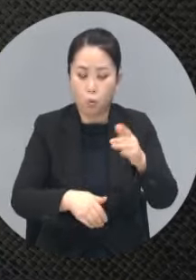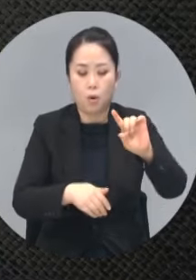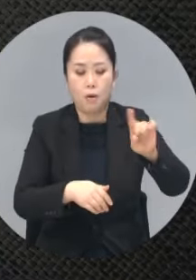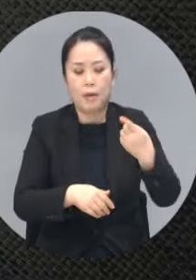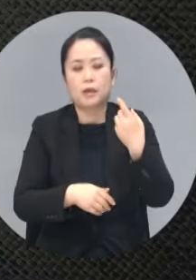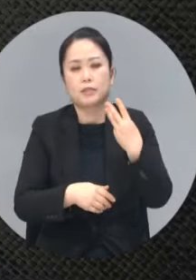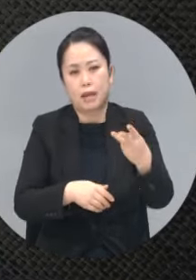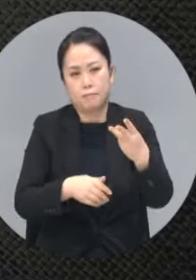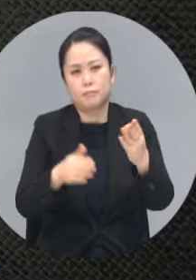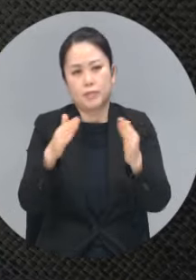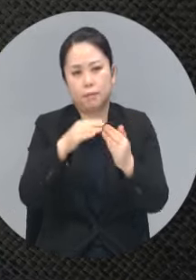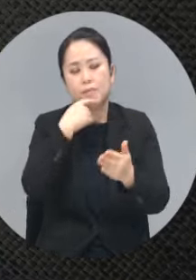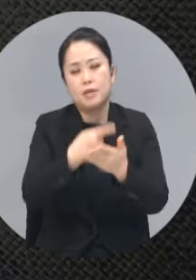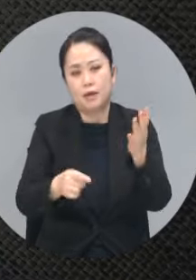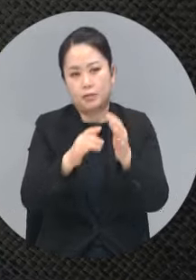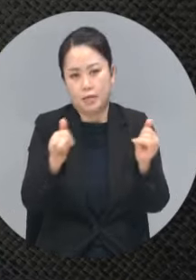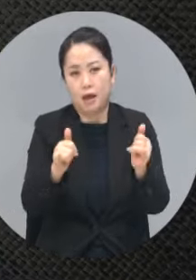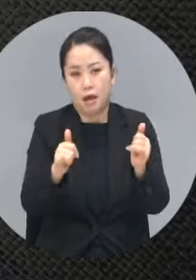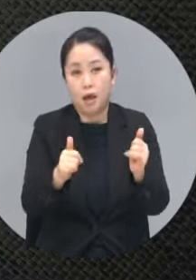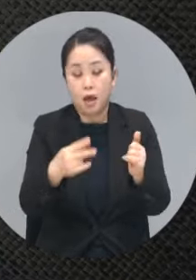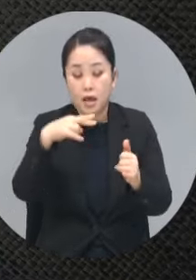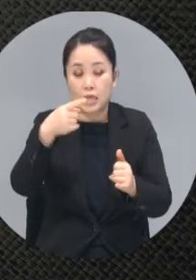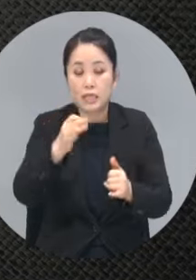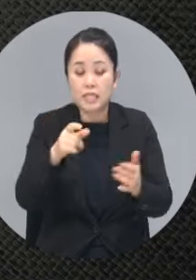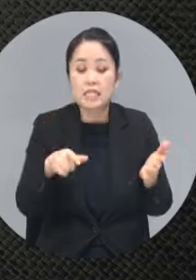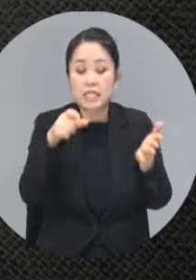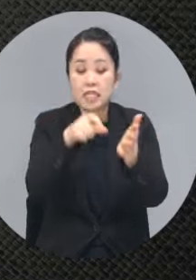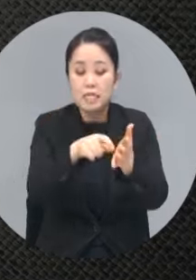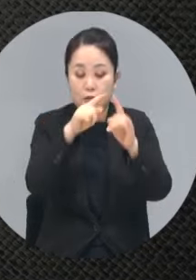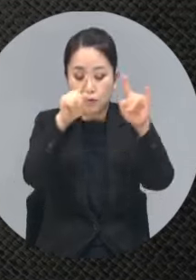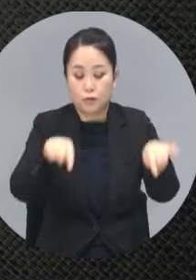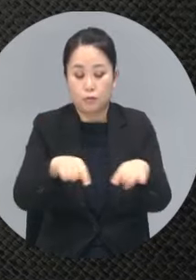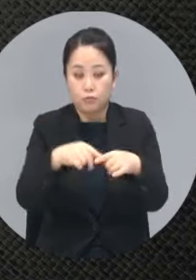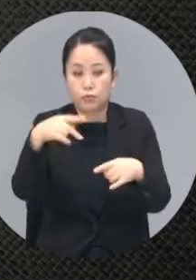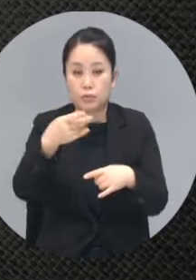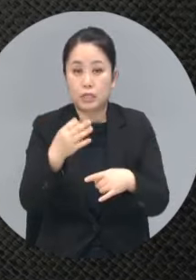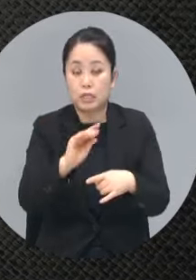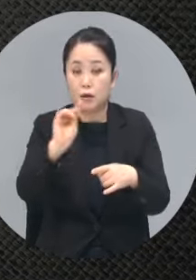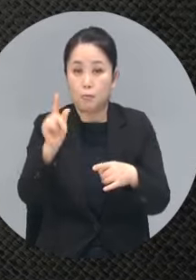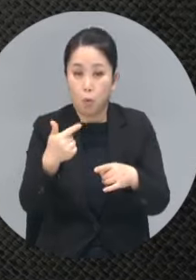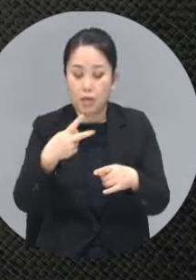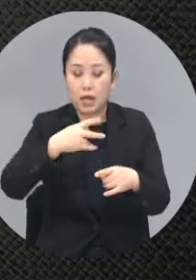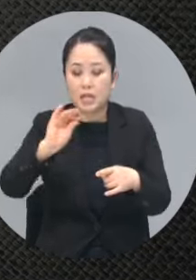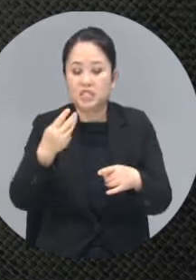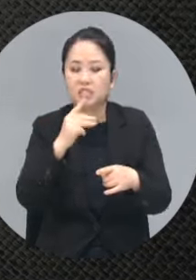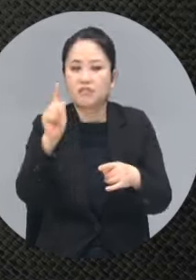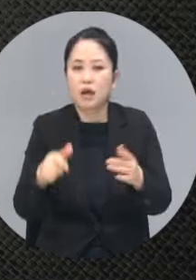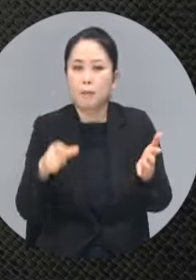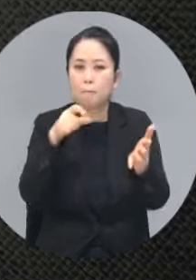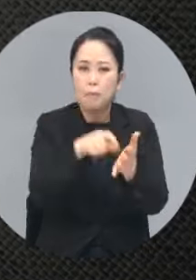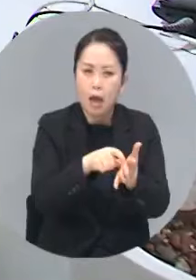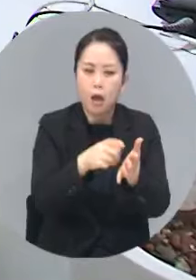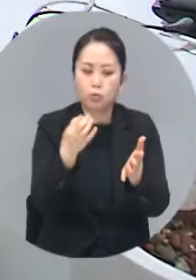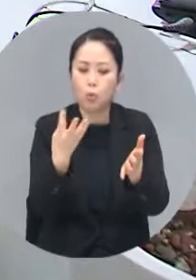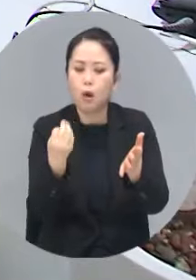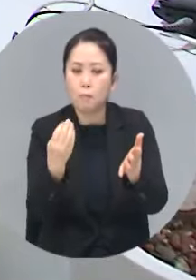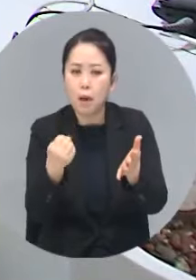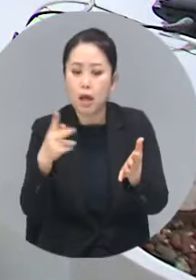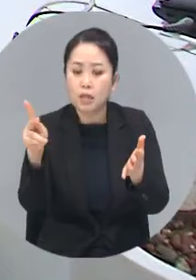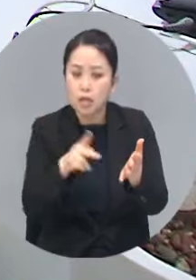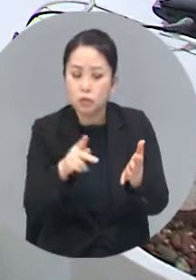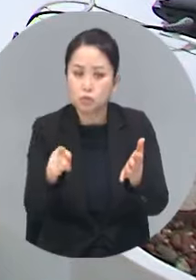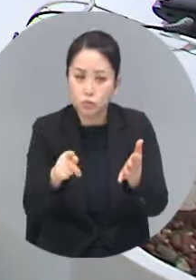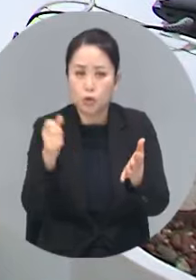소유권 사항에 신탁이라는 적혀 있습니다 대출 금액도 선순이 채권자도 알 수 없습니다 이른바